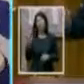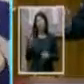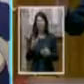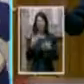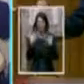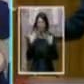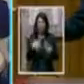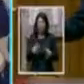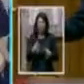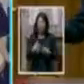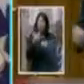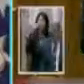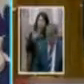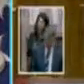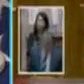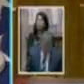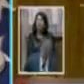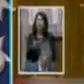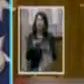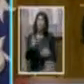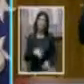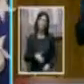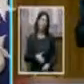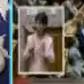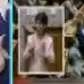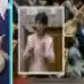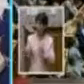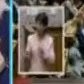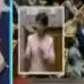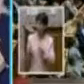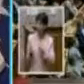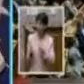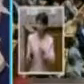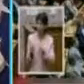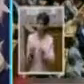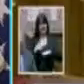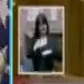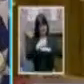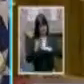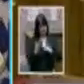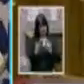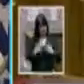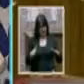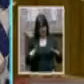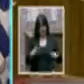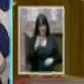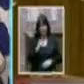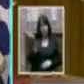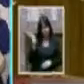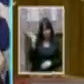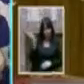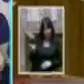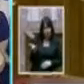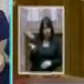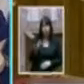η γελιότητα. Αυτά εμένα δεν μ' αγγίζουν. Την Ελλάδα βλάπτουν. Μα είσαστε σοβαρός, κύριε Σαμαρά.